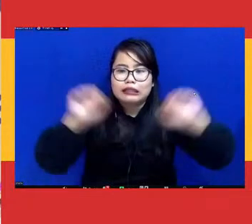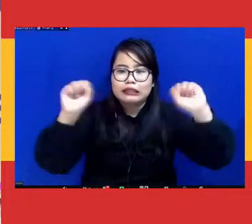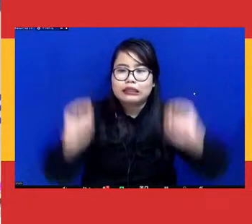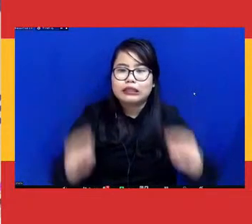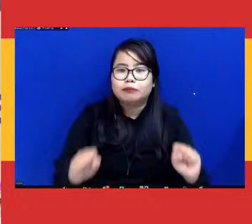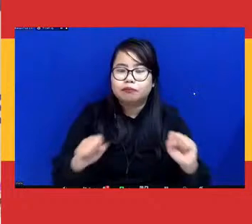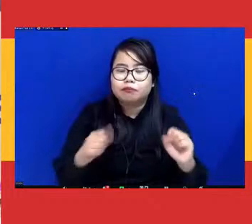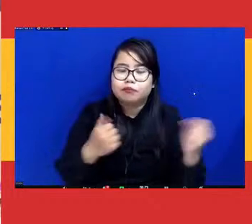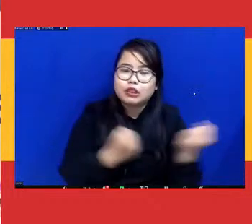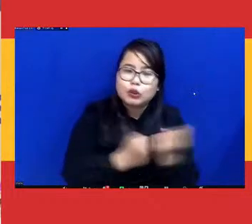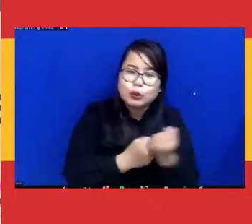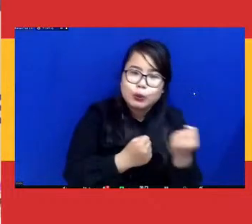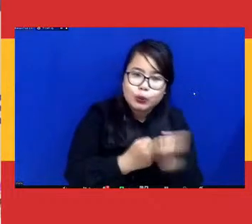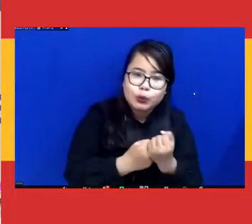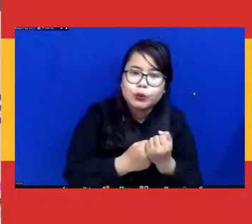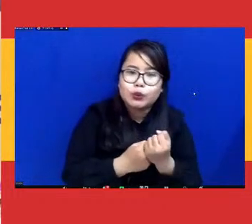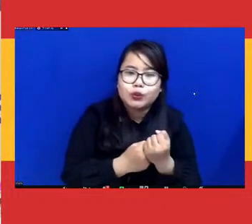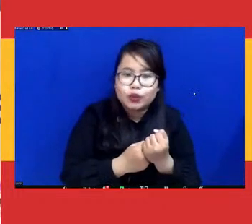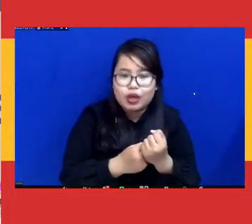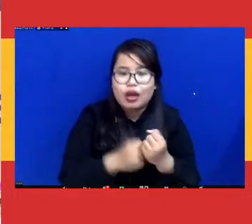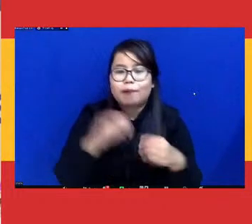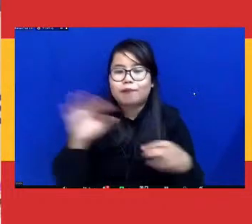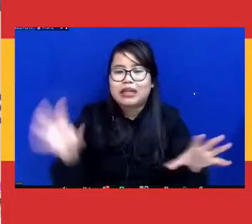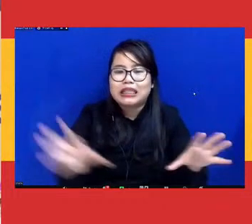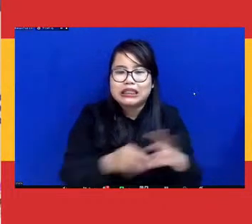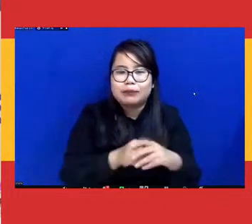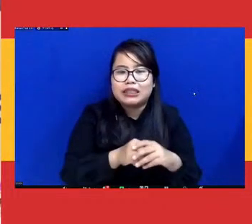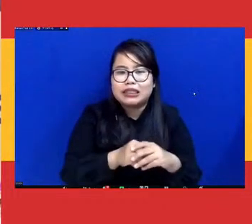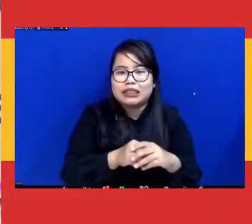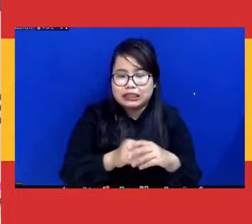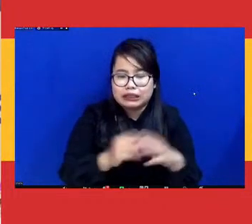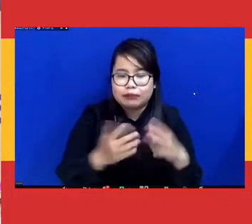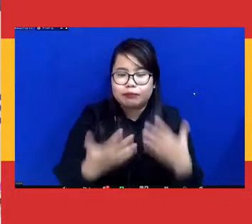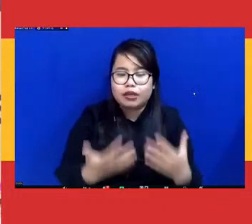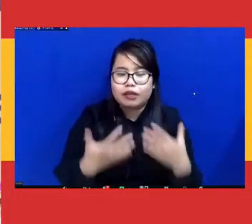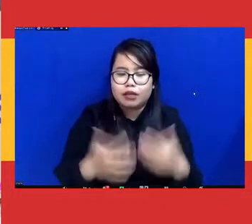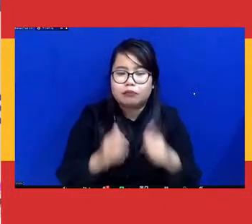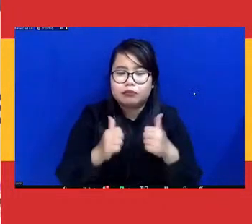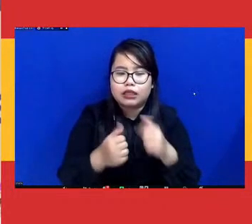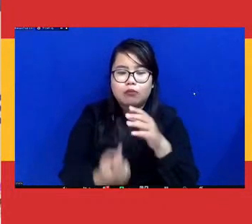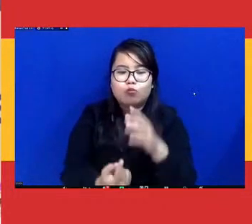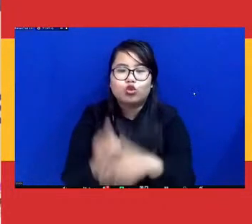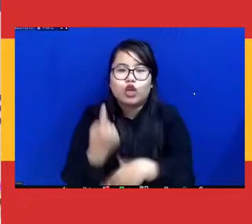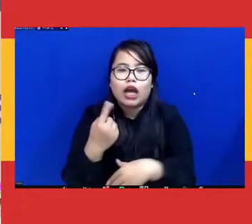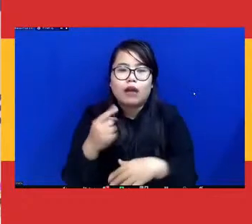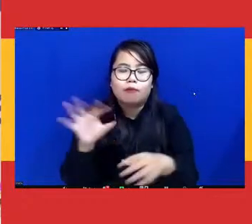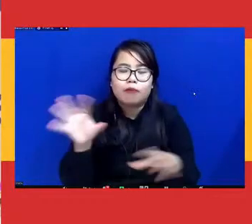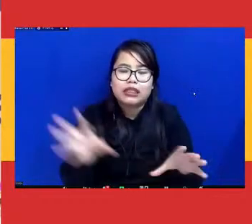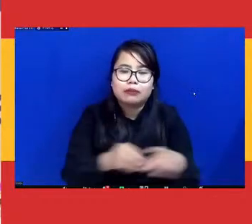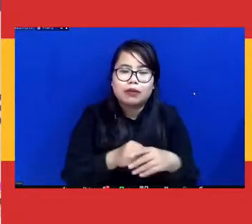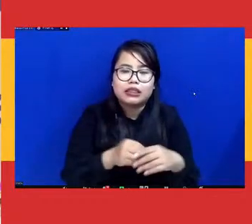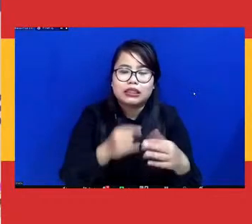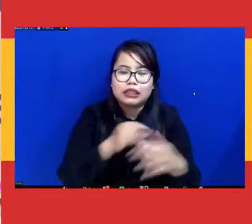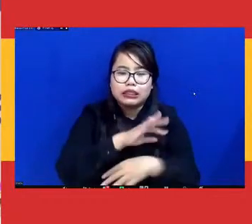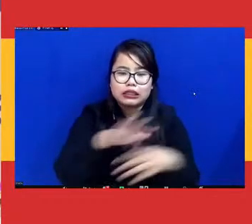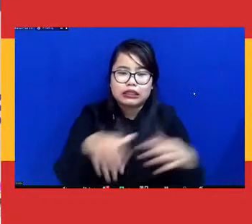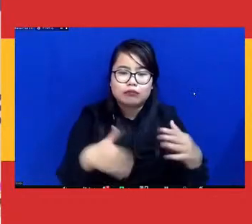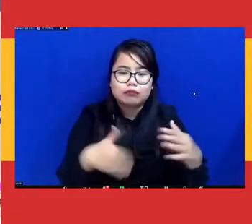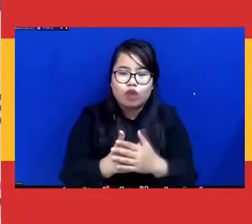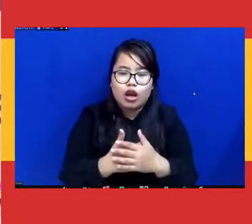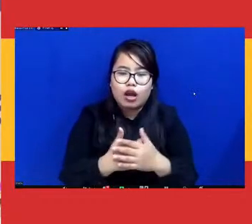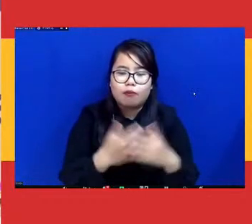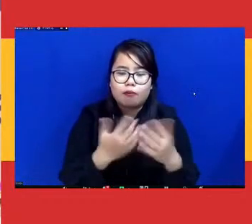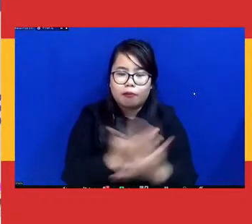mensupport adanya partisipasi, untuk memunculkan partisipasi dari semua lapisan